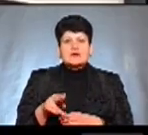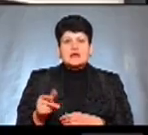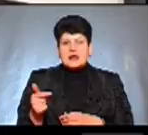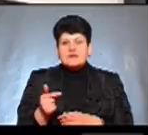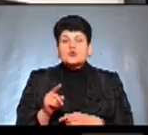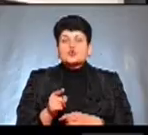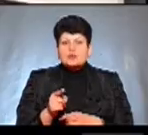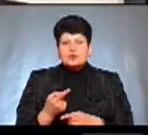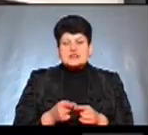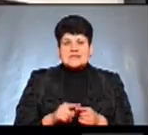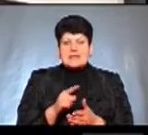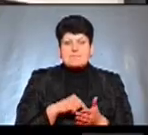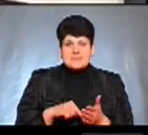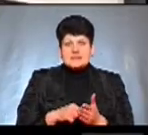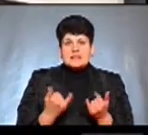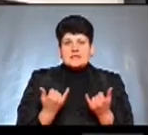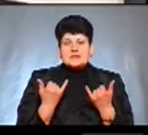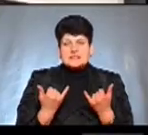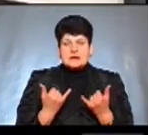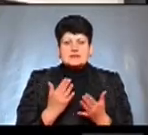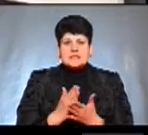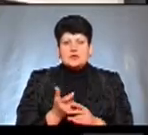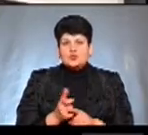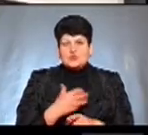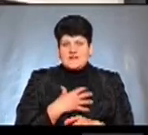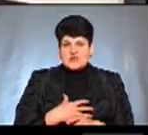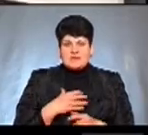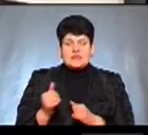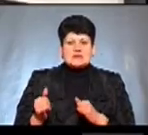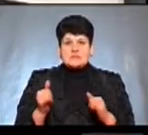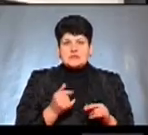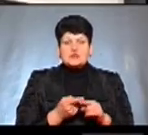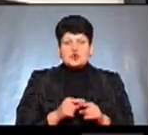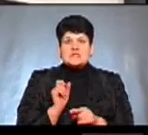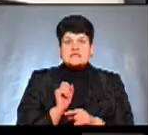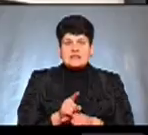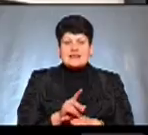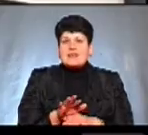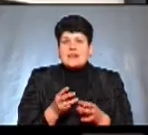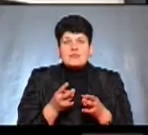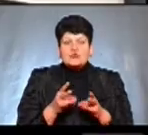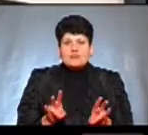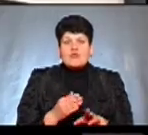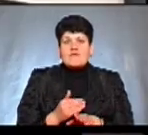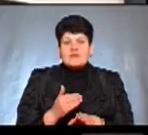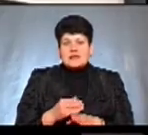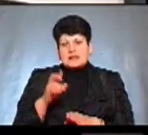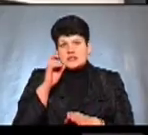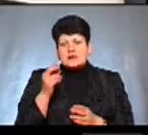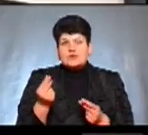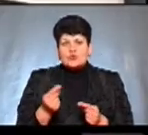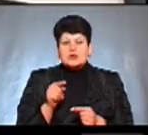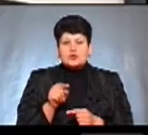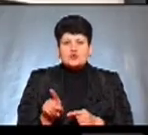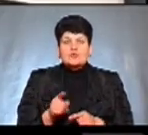чому цей міст, який знову-таки надзвичайно важливий для забезпечення цього завдання, не потребує виділення державних коштів для того,